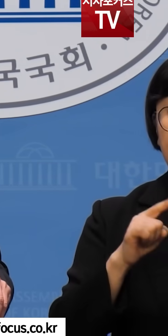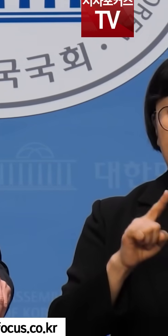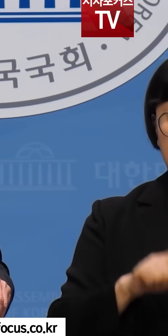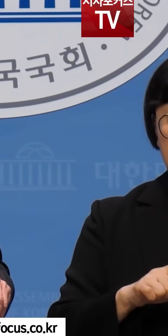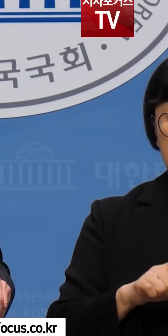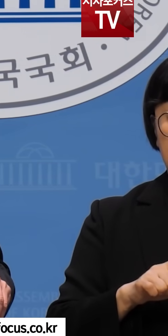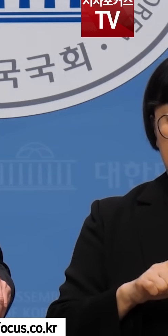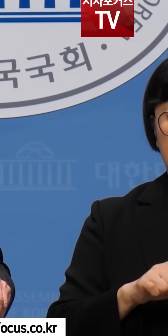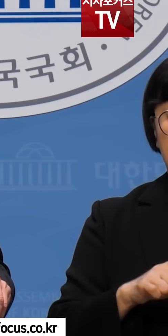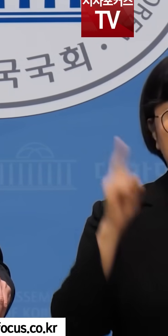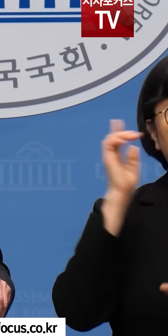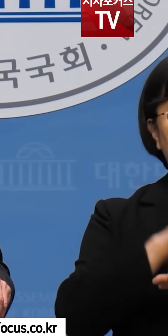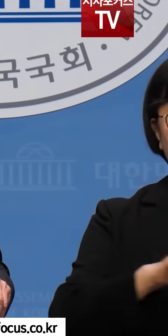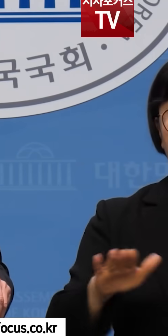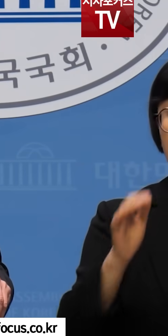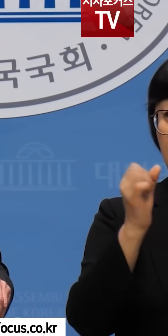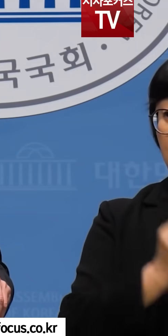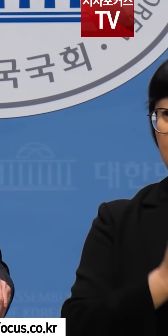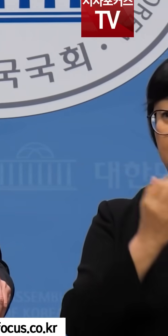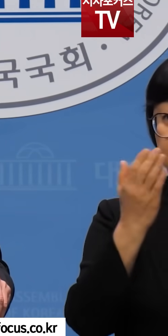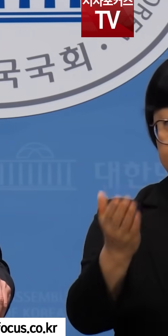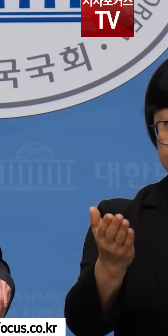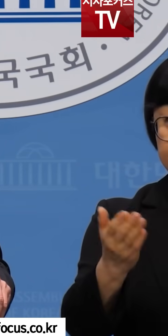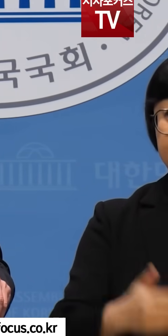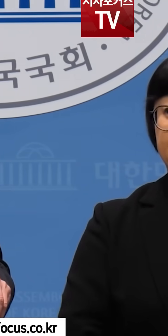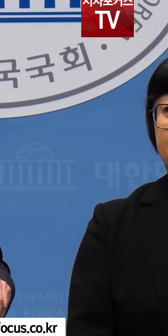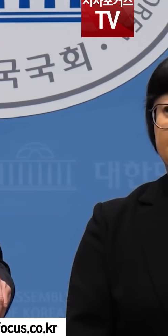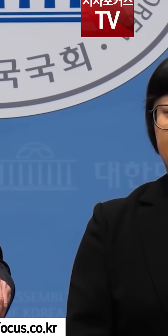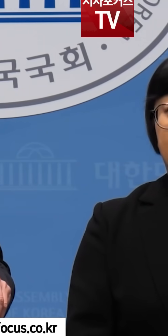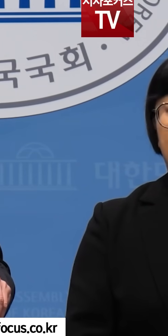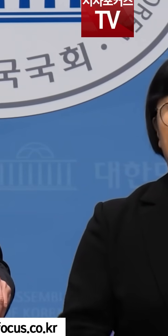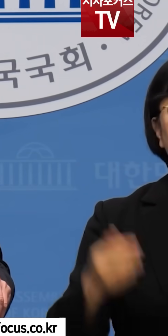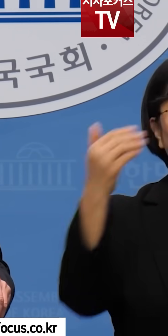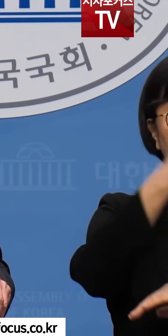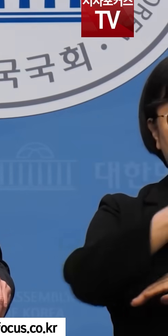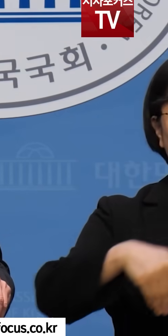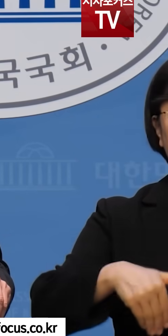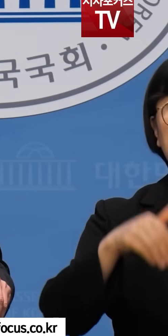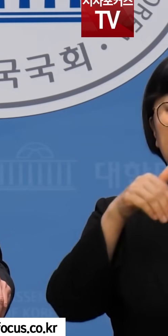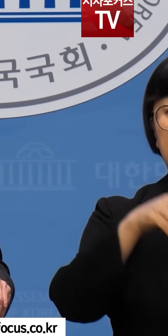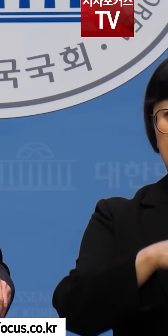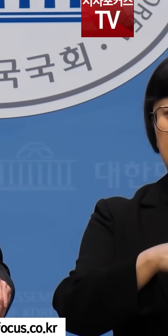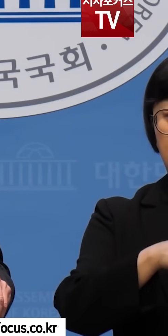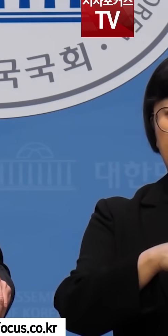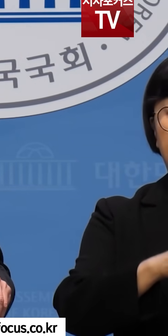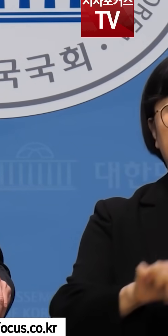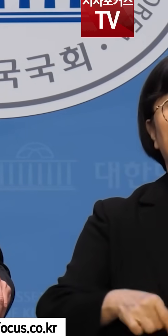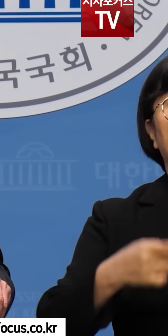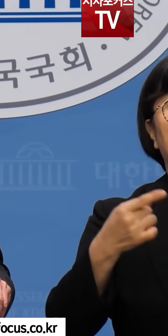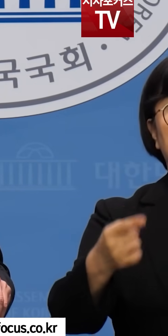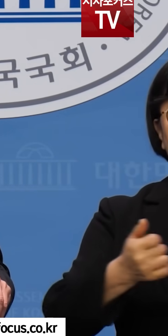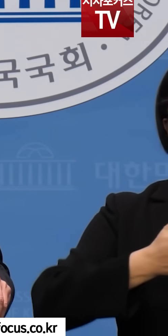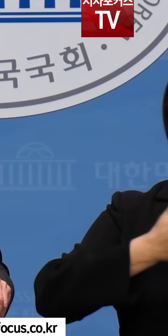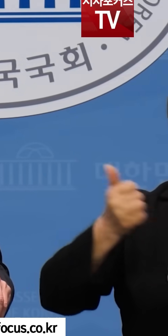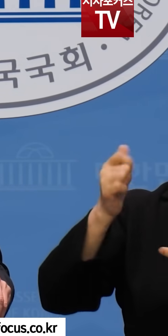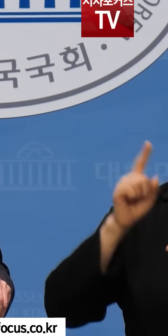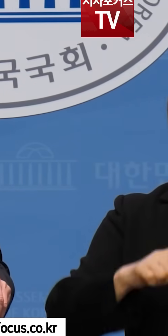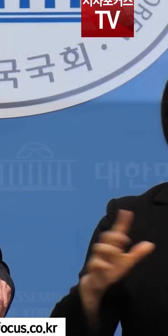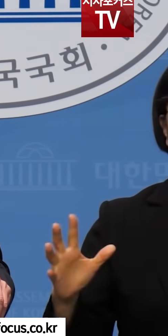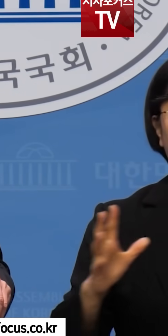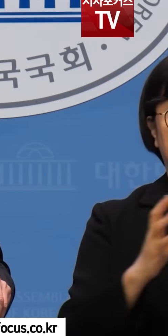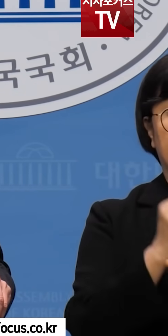말끔하게 해소해드리고 저희가 어떤 전략으로 이번 선거를 임해서 필승할지에 대해서